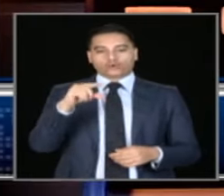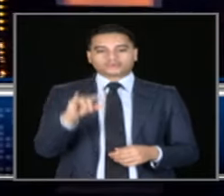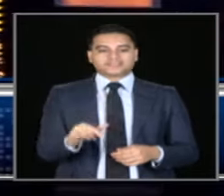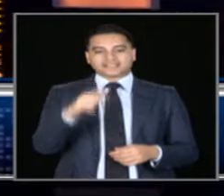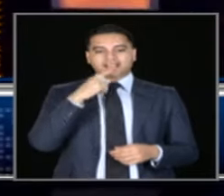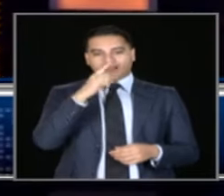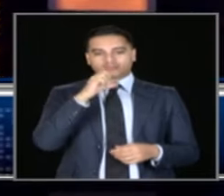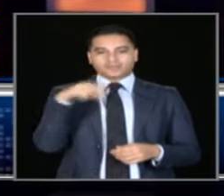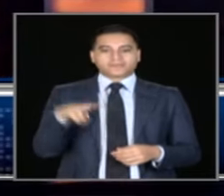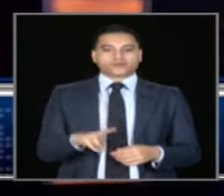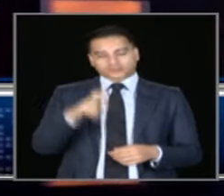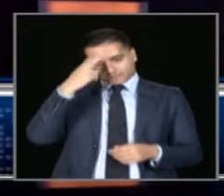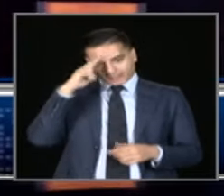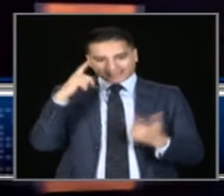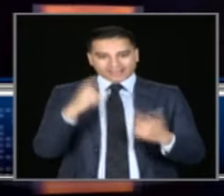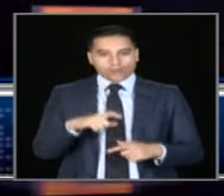1978؟